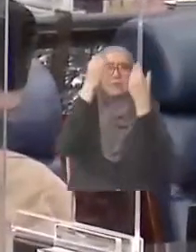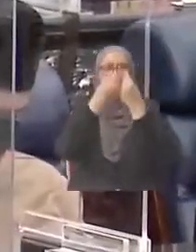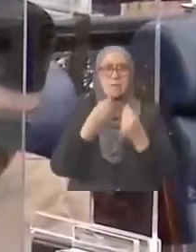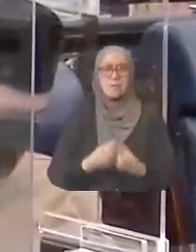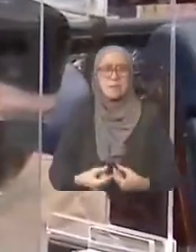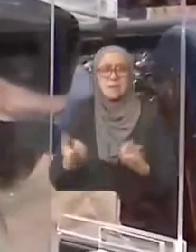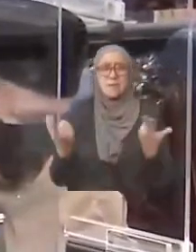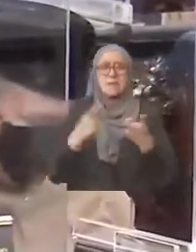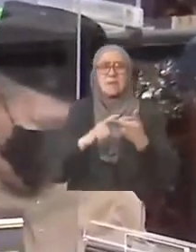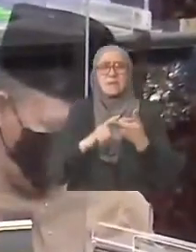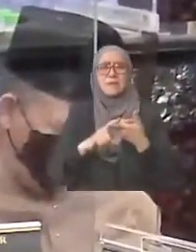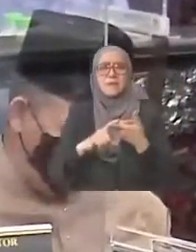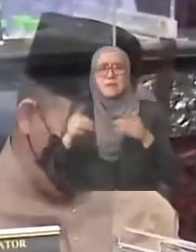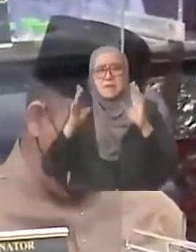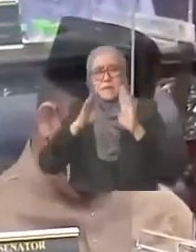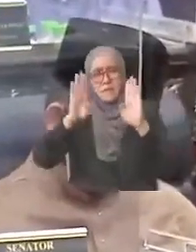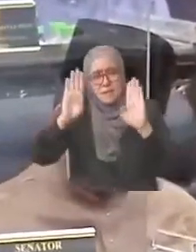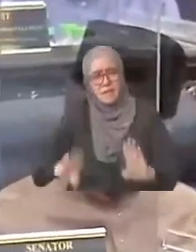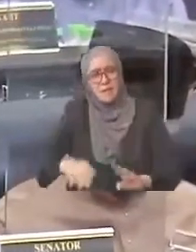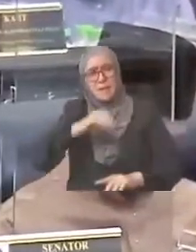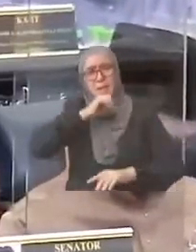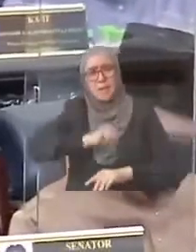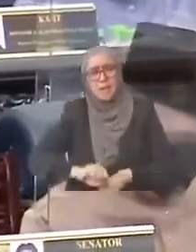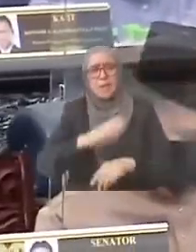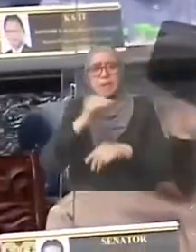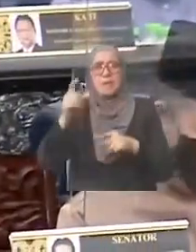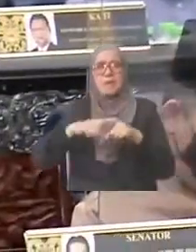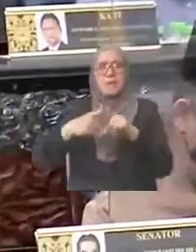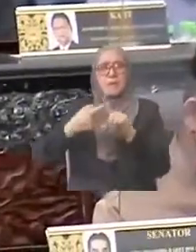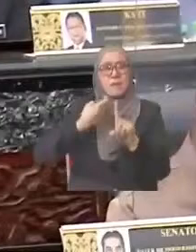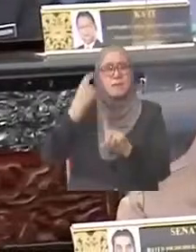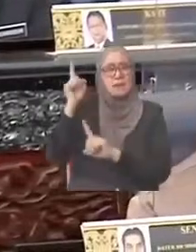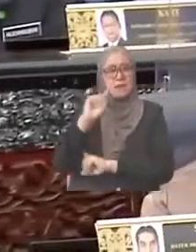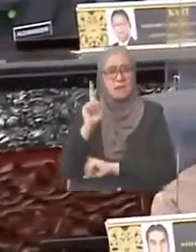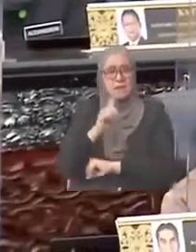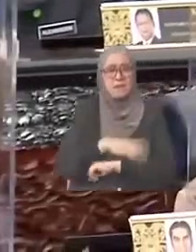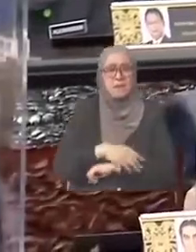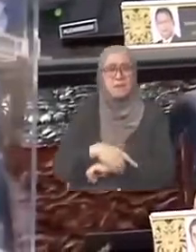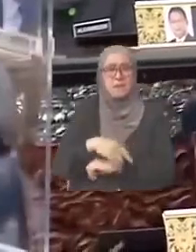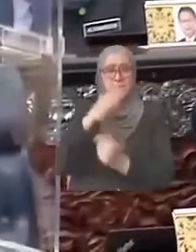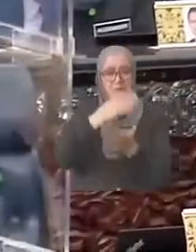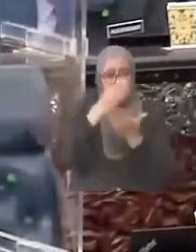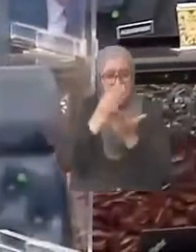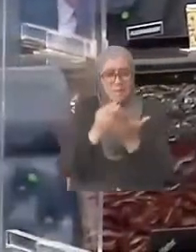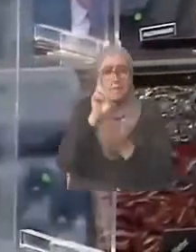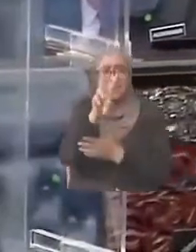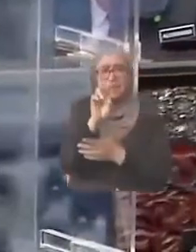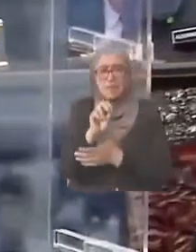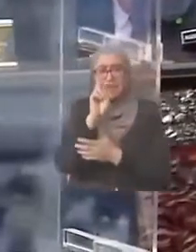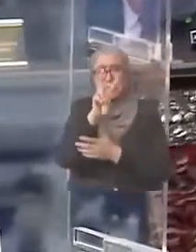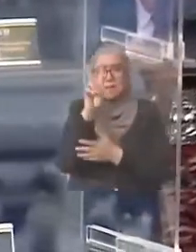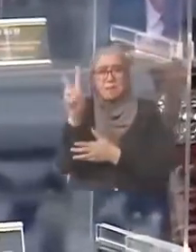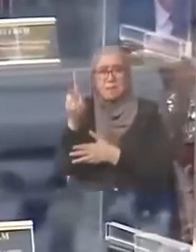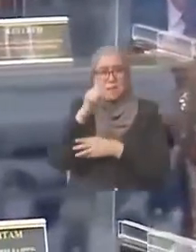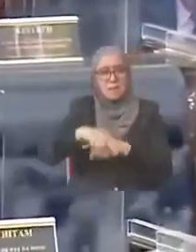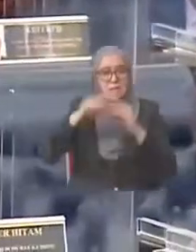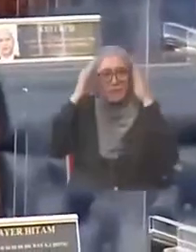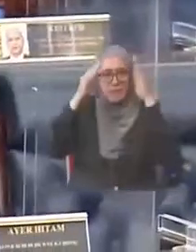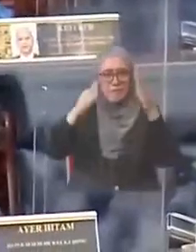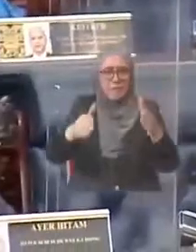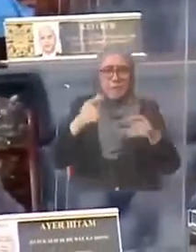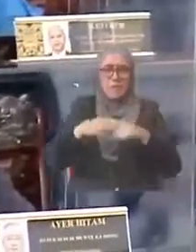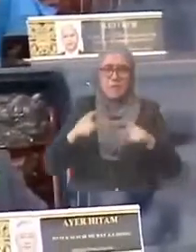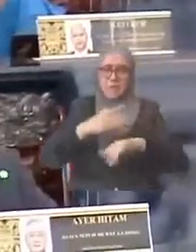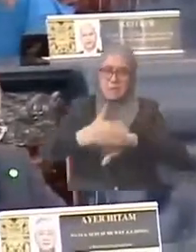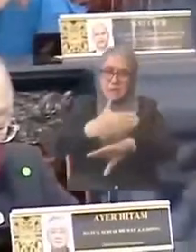wilayah banyak 2022 memastikan agenda pemerkosaan Bumiputera terus diberi kutamaan dalam usaha untuk